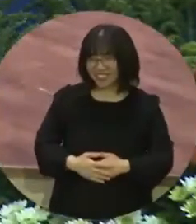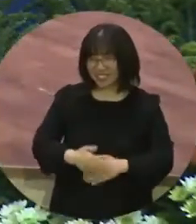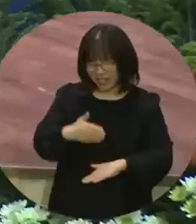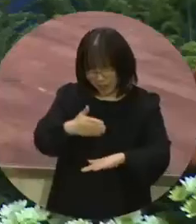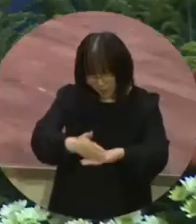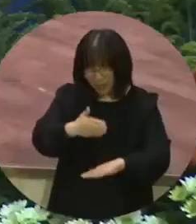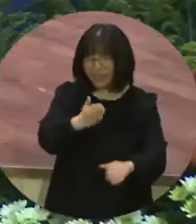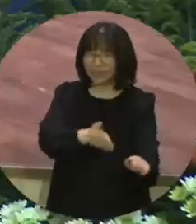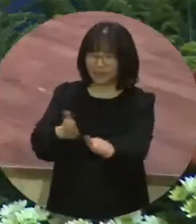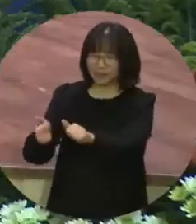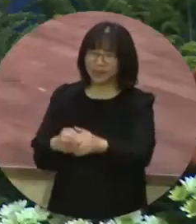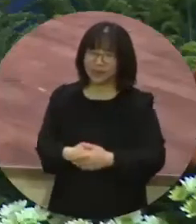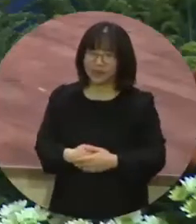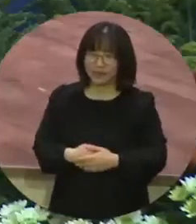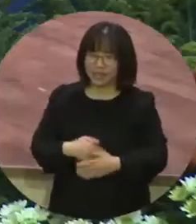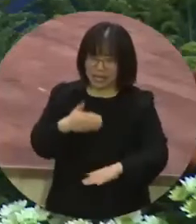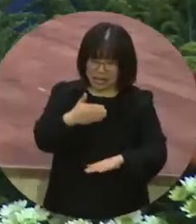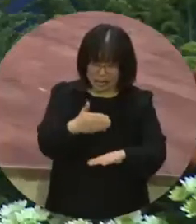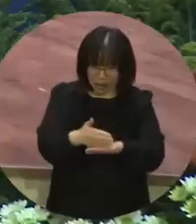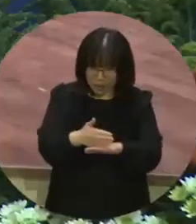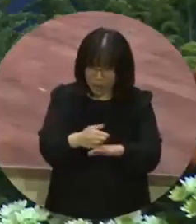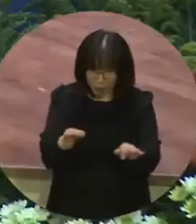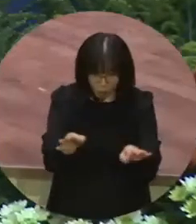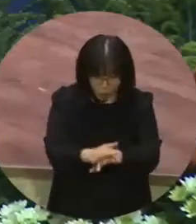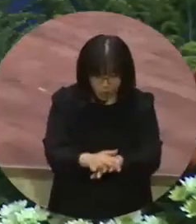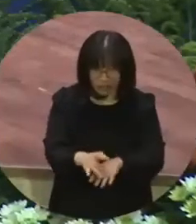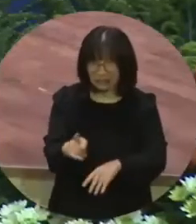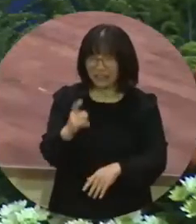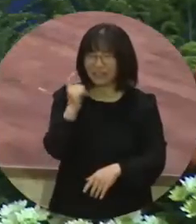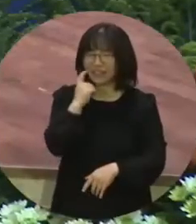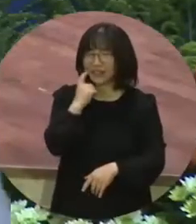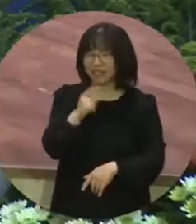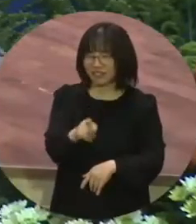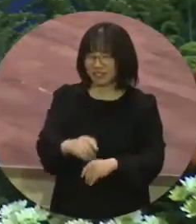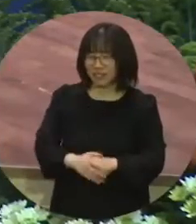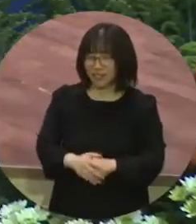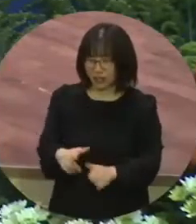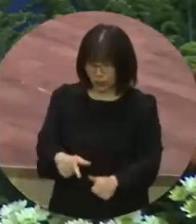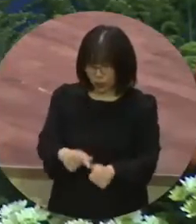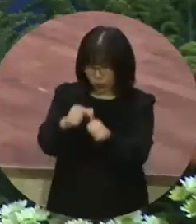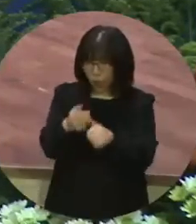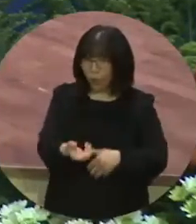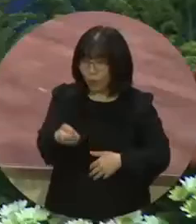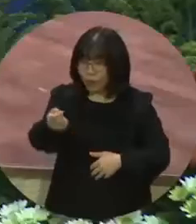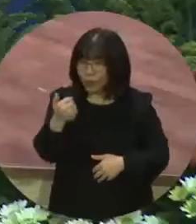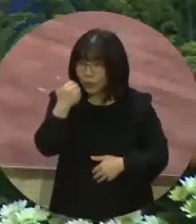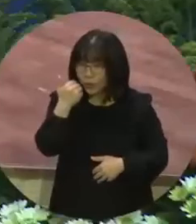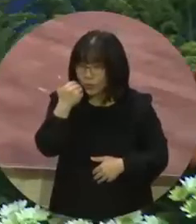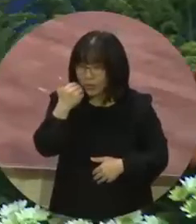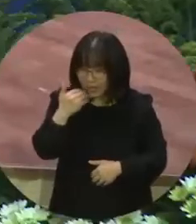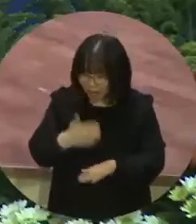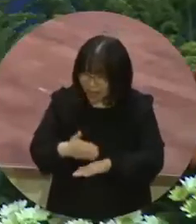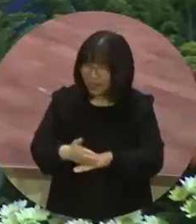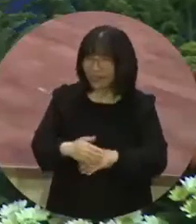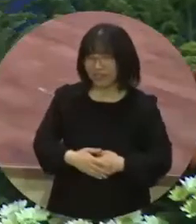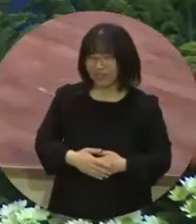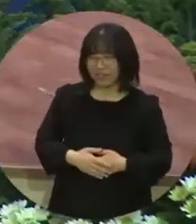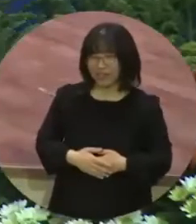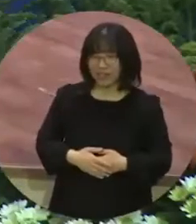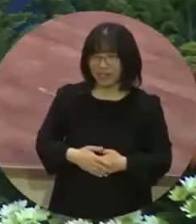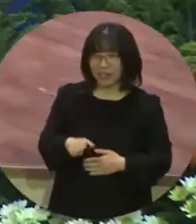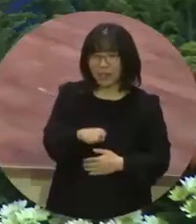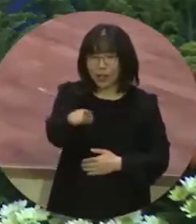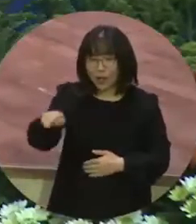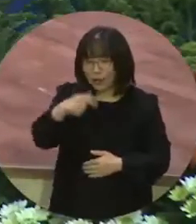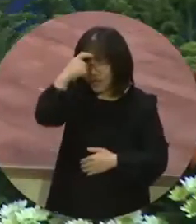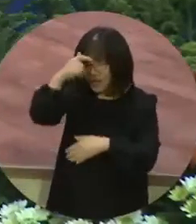감사하시기 바랍니다. 감사 없으면 다 가짜요. 구원 받은 거 감사하잖아요. 하나님 앞에 예배드린